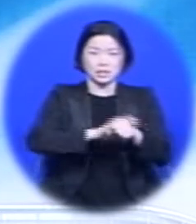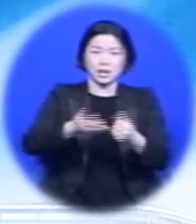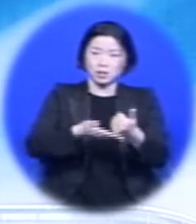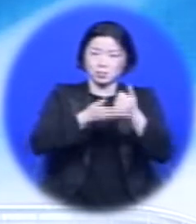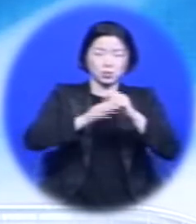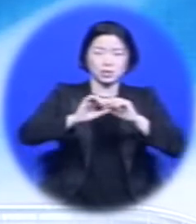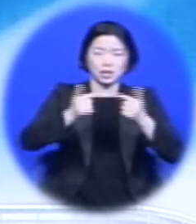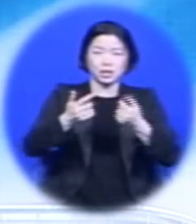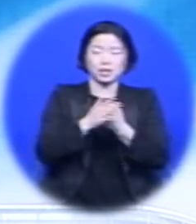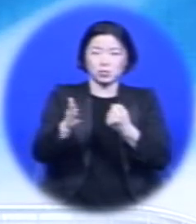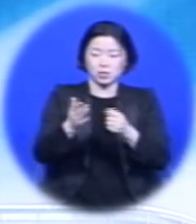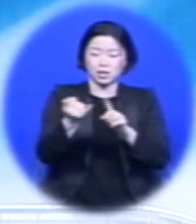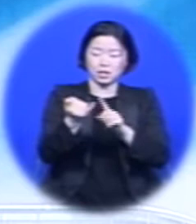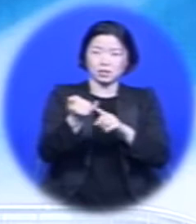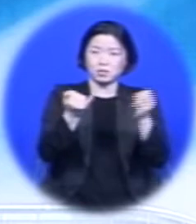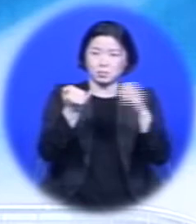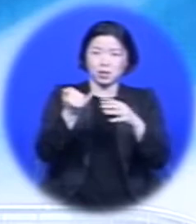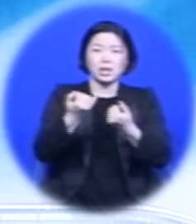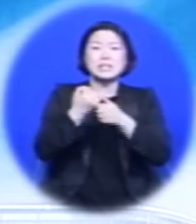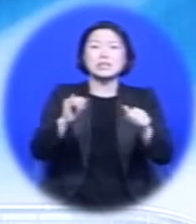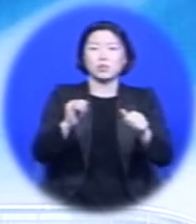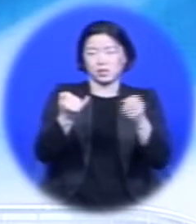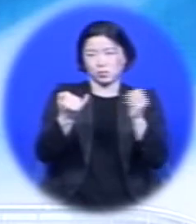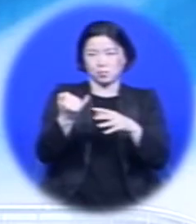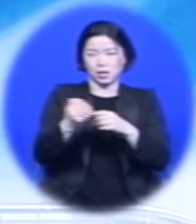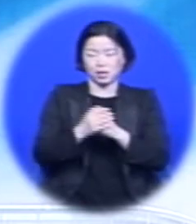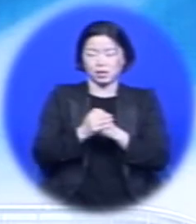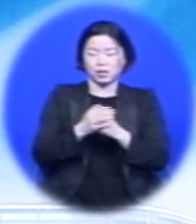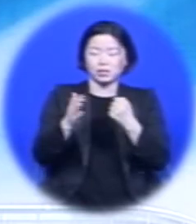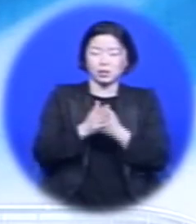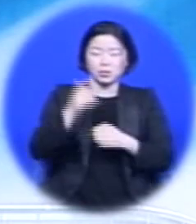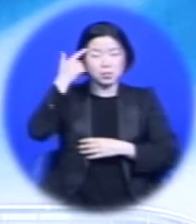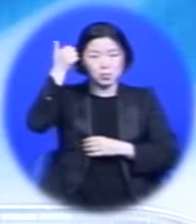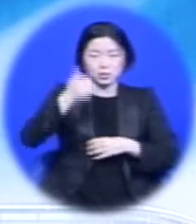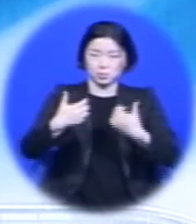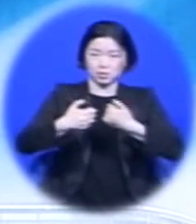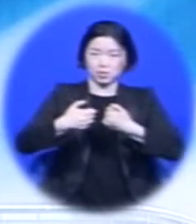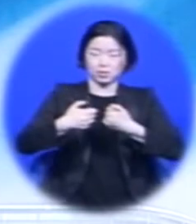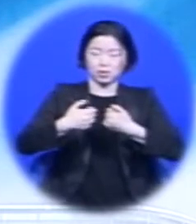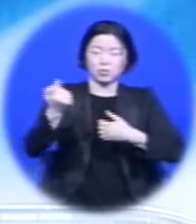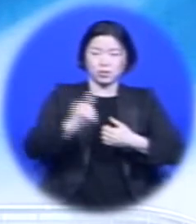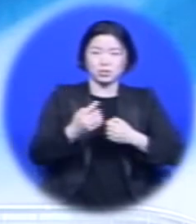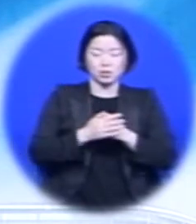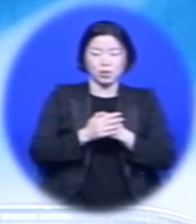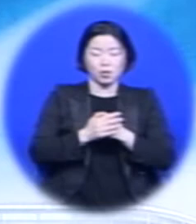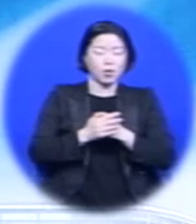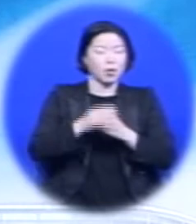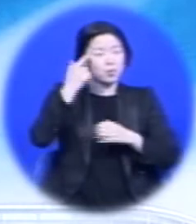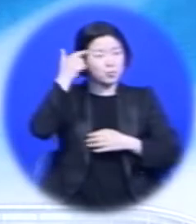그래서 이혼 선언을 했습니다. 그리고 목사님에게 상담을 온 겁니다. 목사님께서 그 남편에게